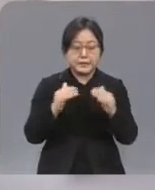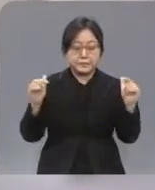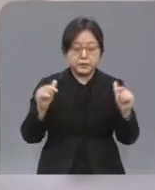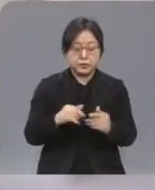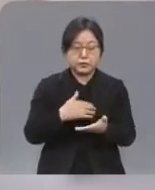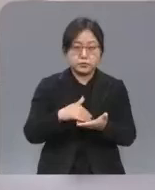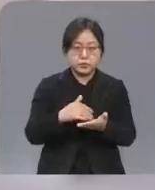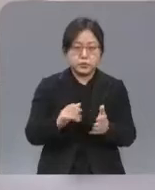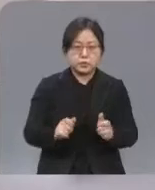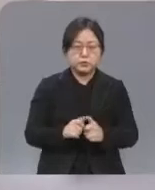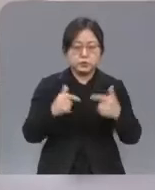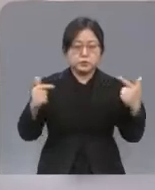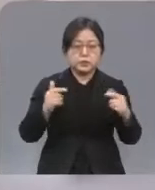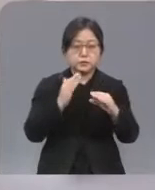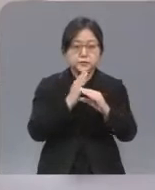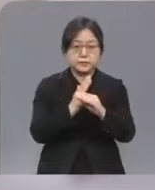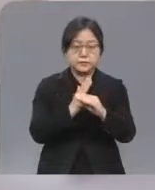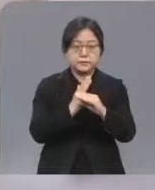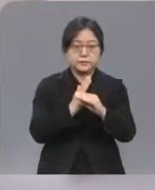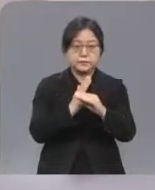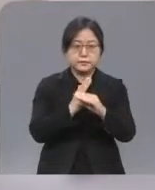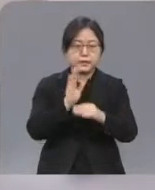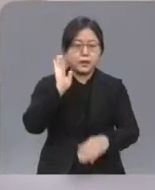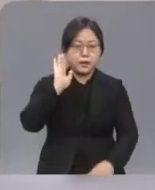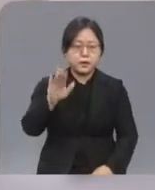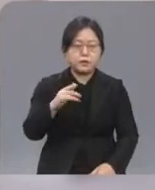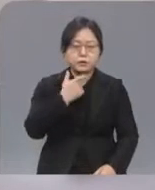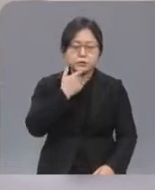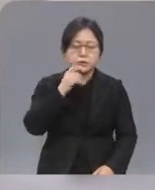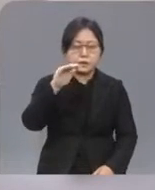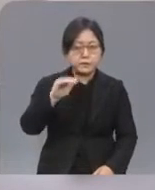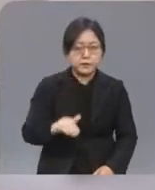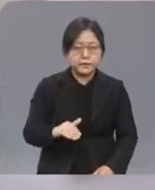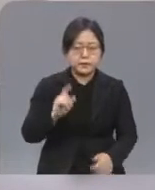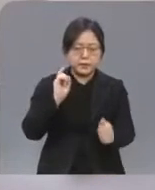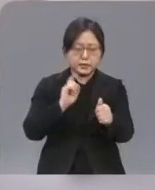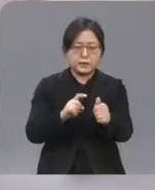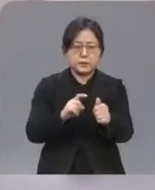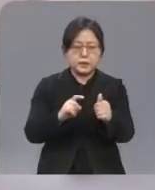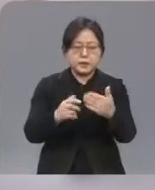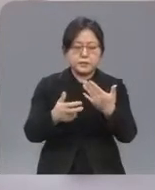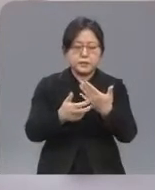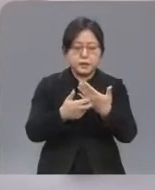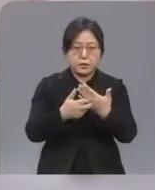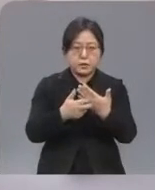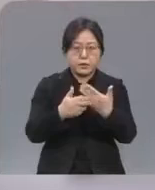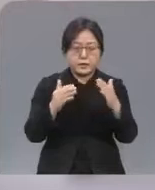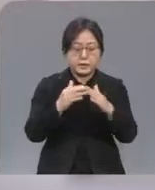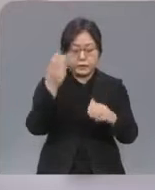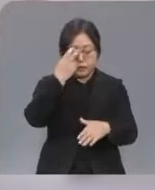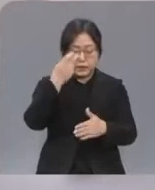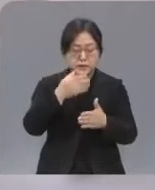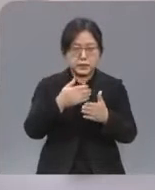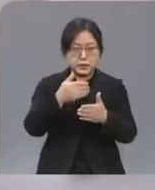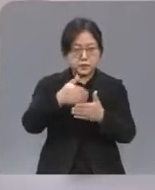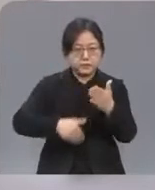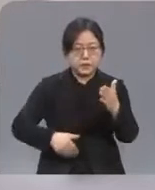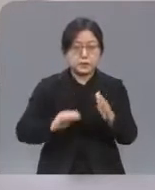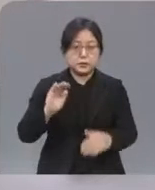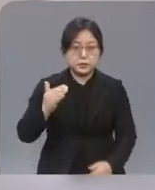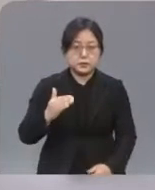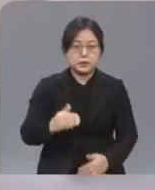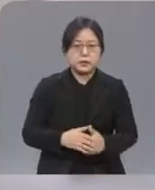치료자 수도 급격하게 늘고 있는데요. 앞으로는 60세 미만의 확진자는 의료진의 재택관리 대상에서도